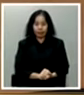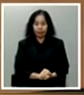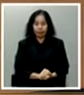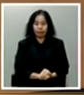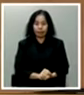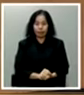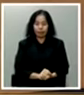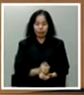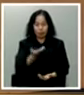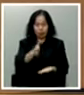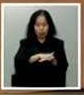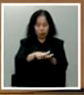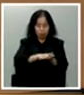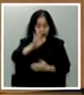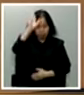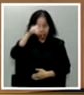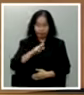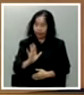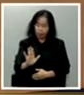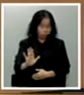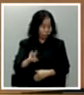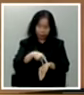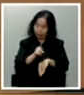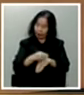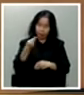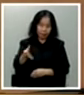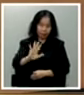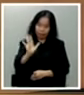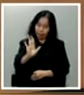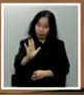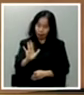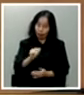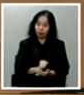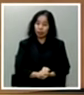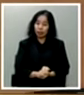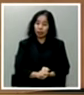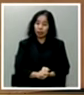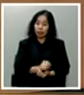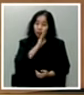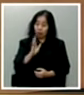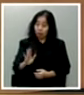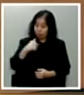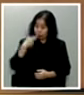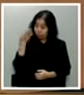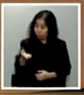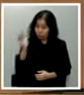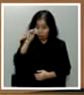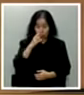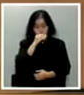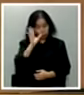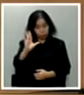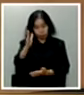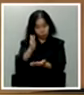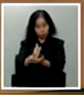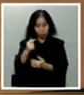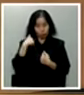ขออนุญาตครับท่าน ยังครับยังครับเดี๋ยวครับ ครับ ท่านนิโรธนะถ้ายังไม่ชี้เนี่ยอย่าเพิ่งพูดนะครับ